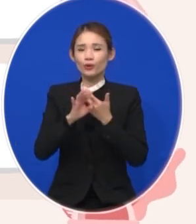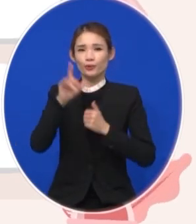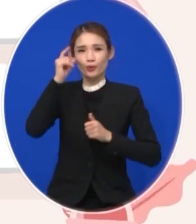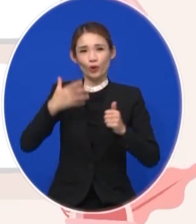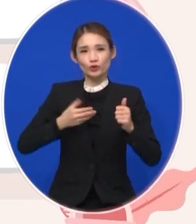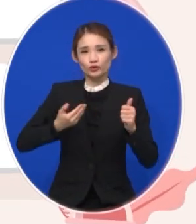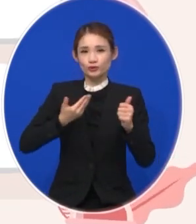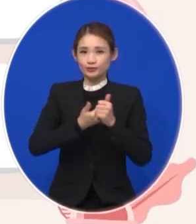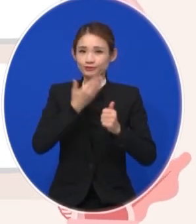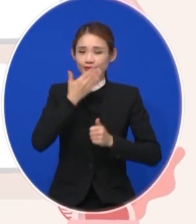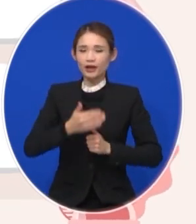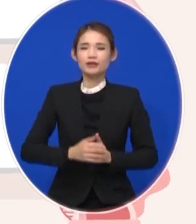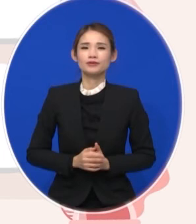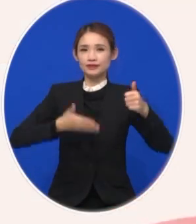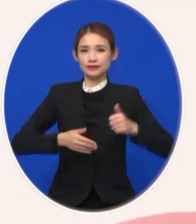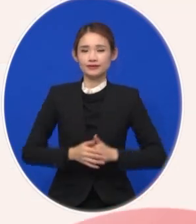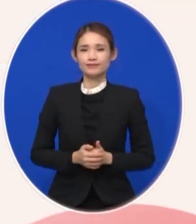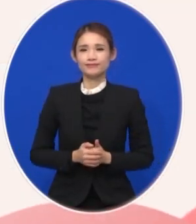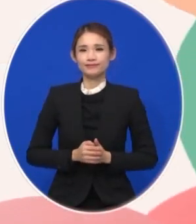가능합니다.